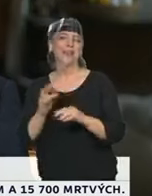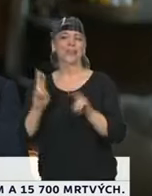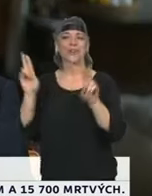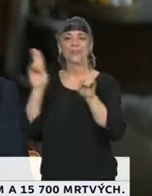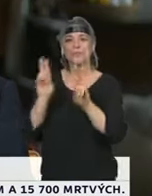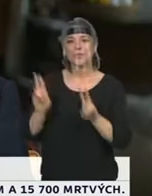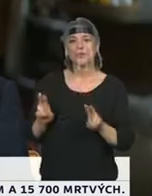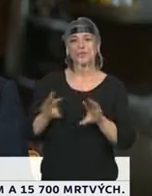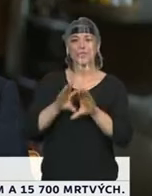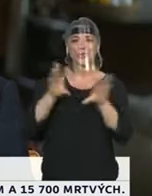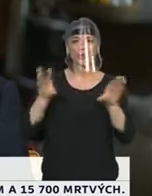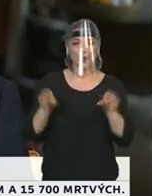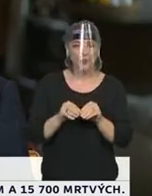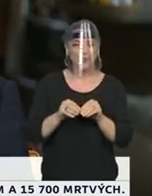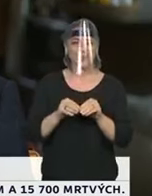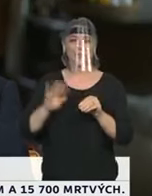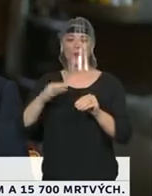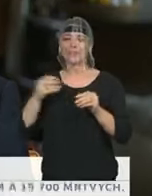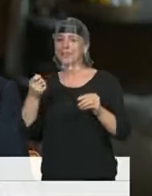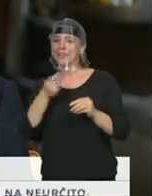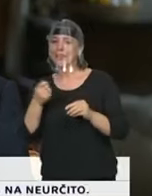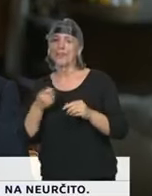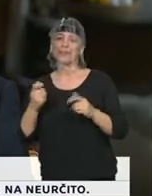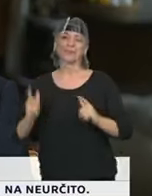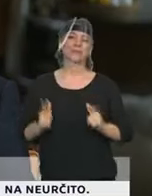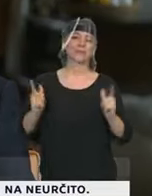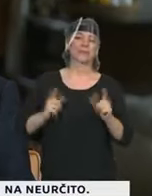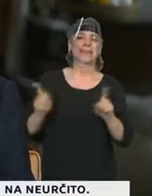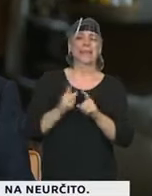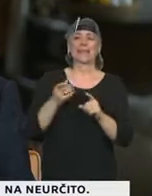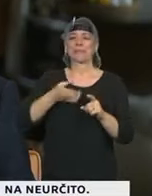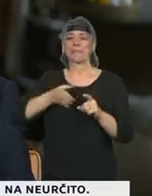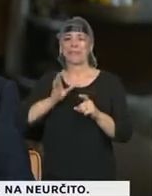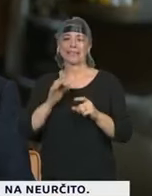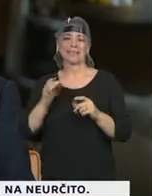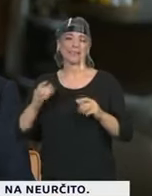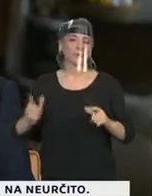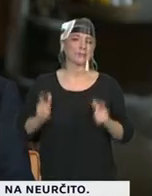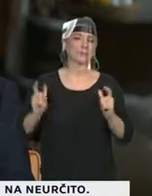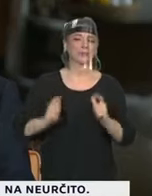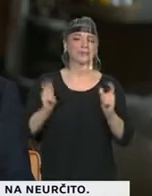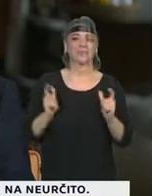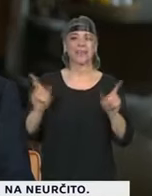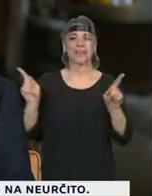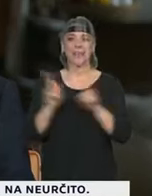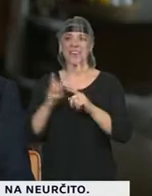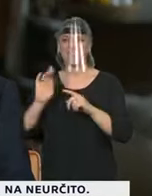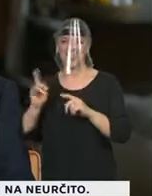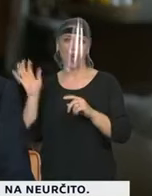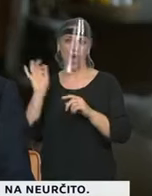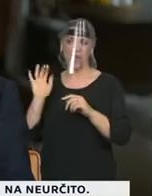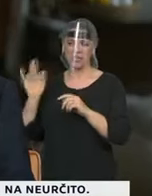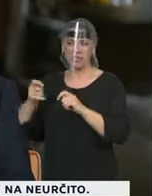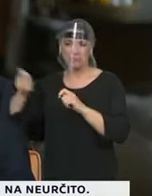s pomláskou vyšlehat holky, aby nám neuschly a pořádně to zapít, tak, jak to má